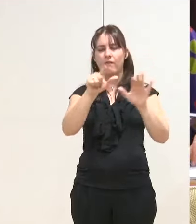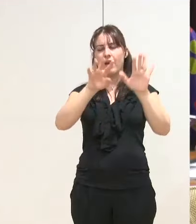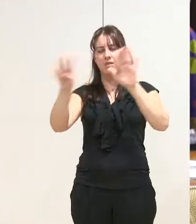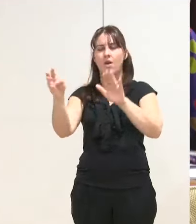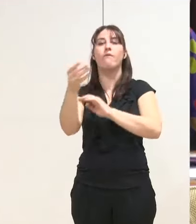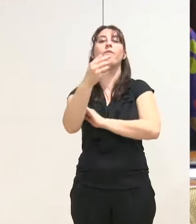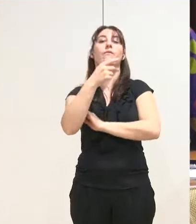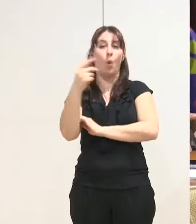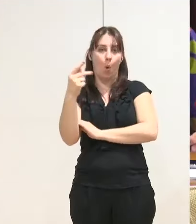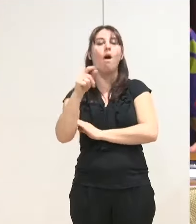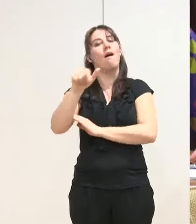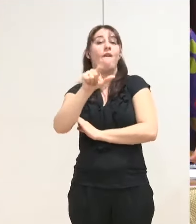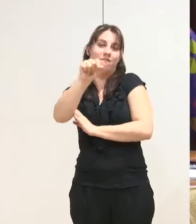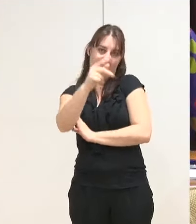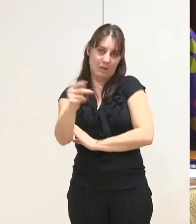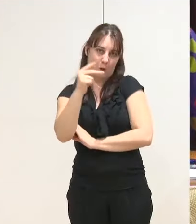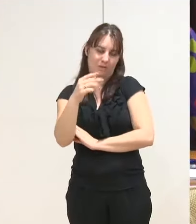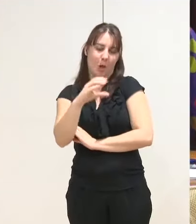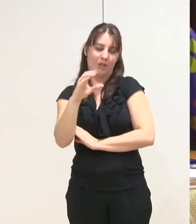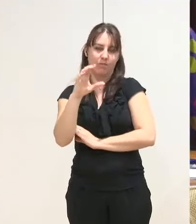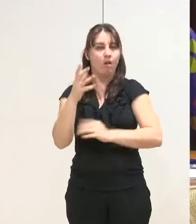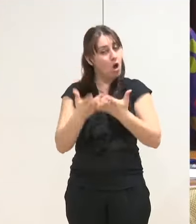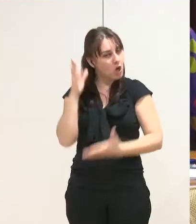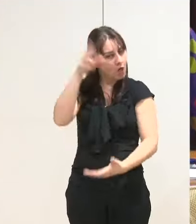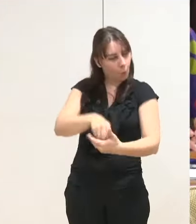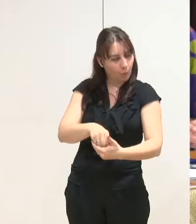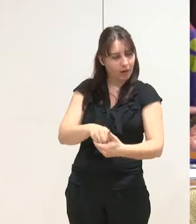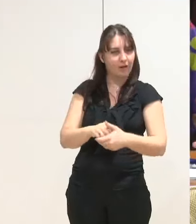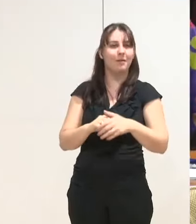centimes toute charge comprise dont